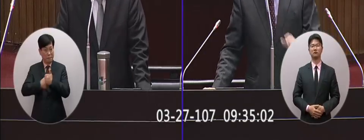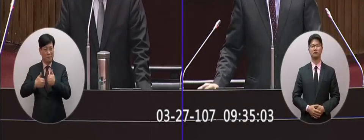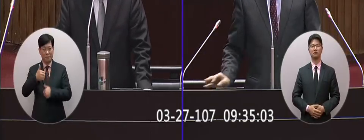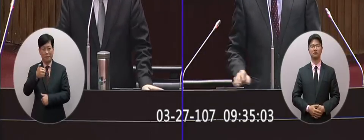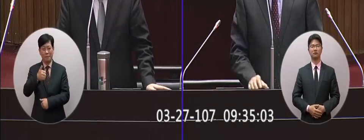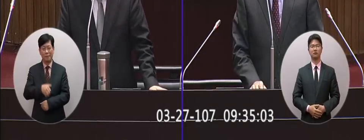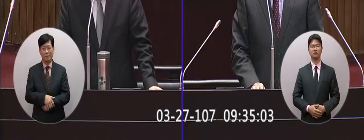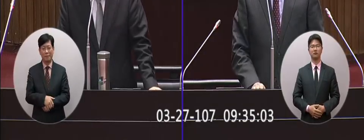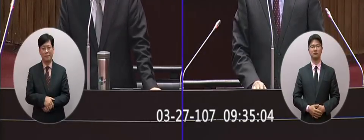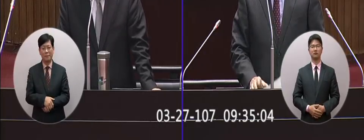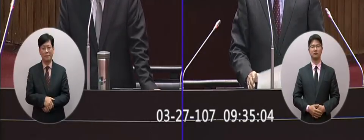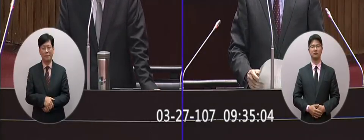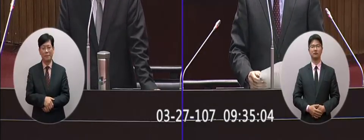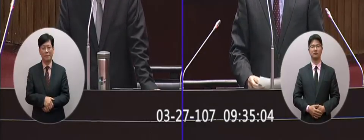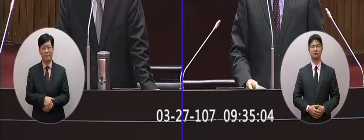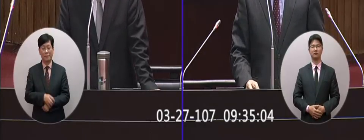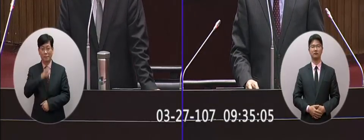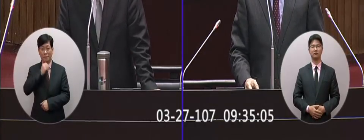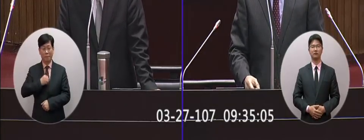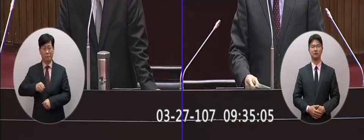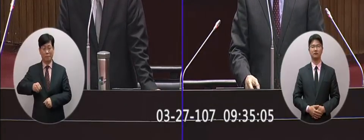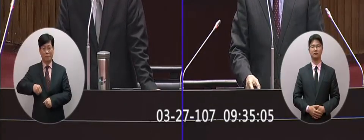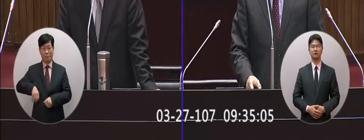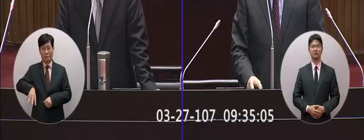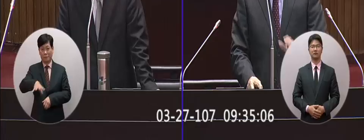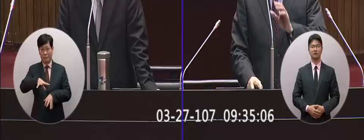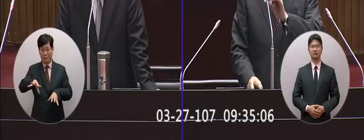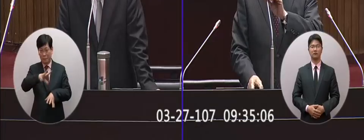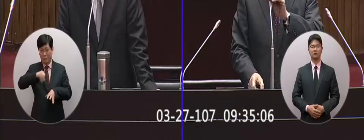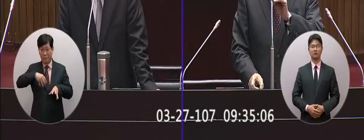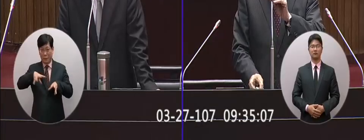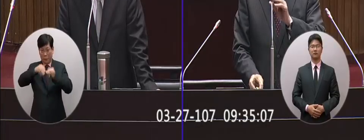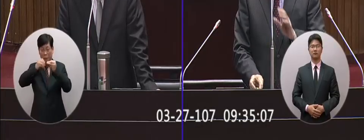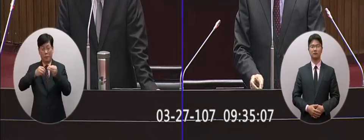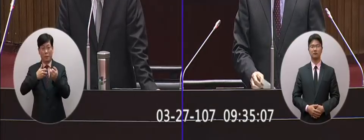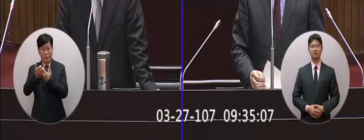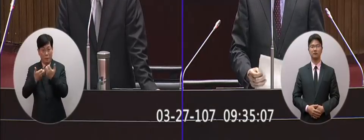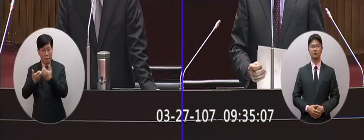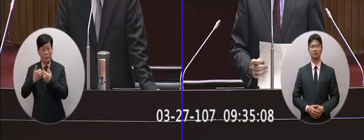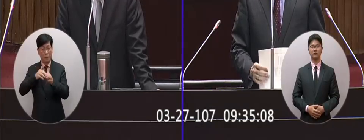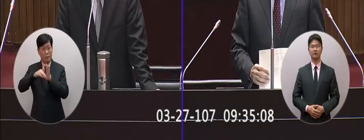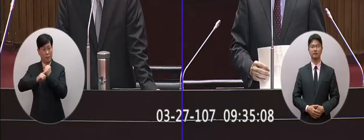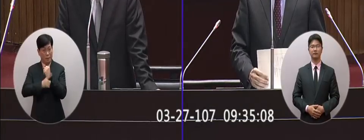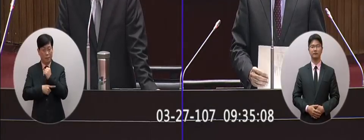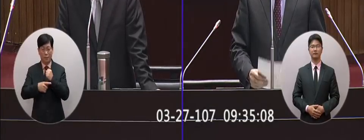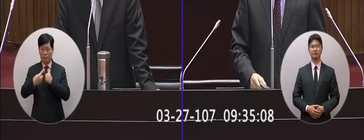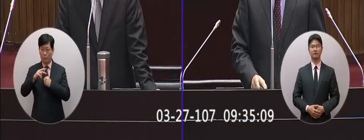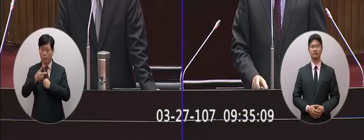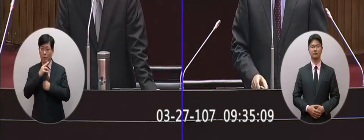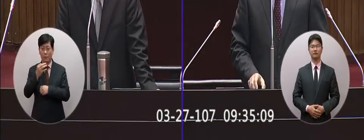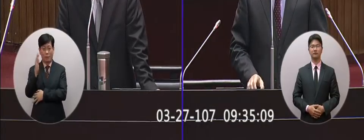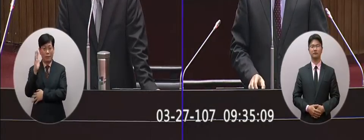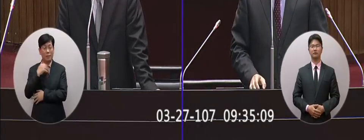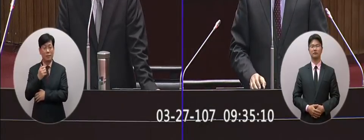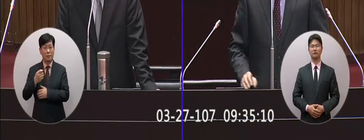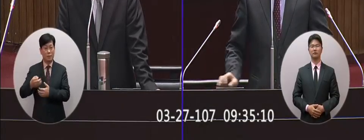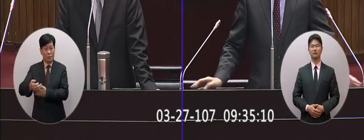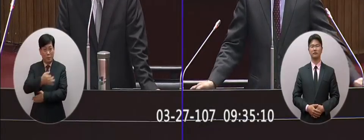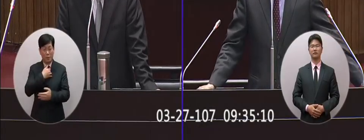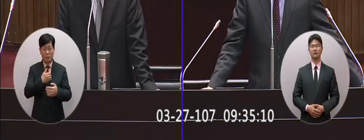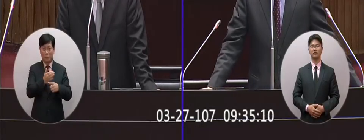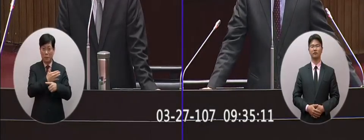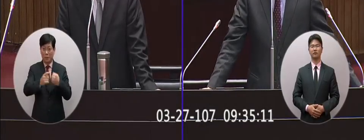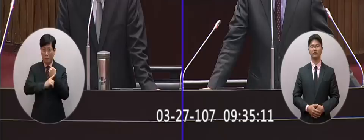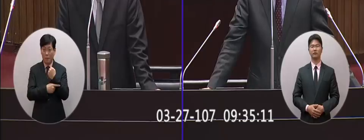哈。这个统筹分配税法并就财政收支分配法了哈，里面的统筹分配